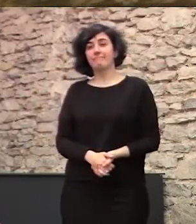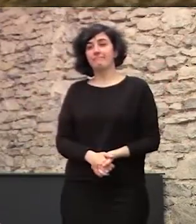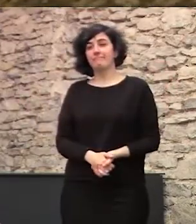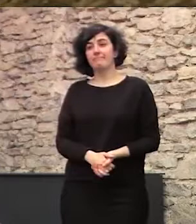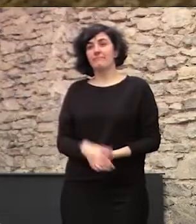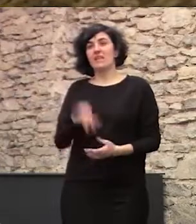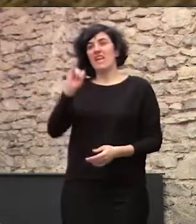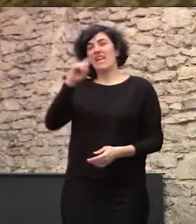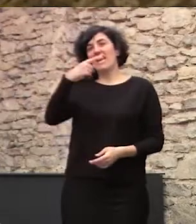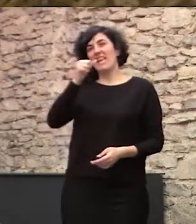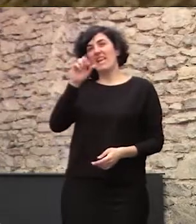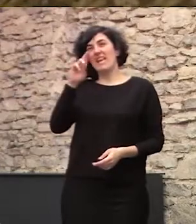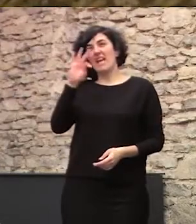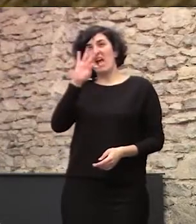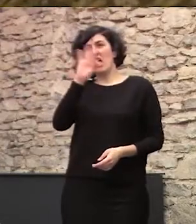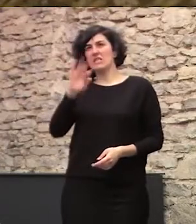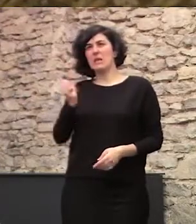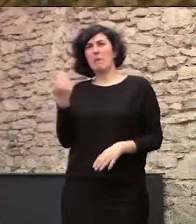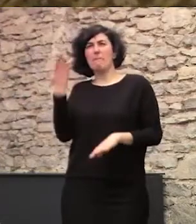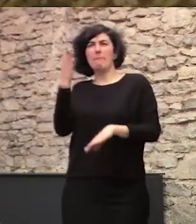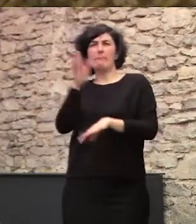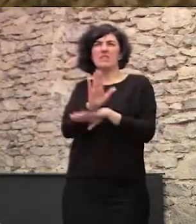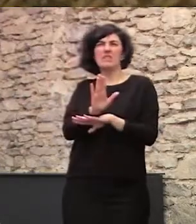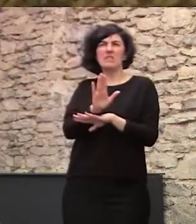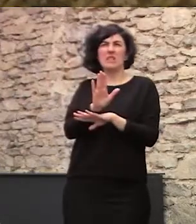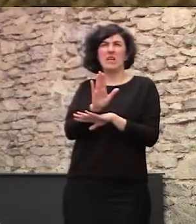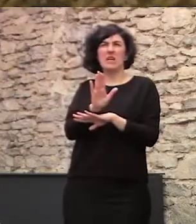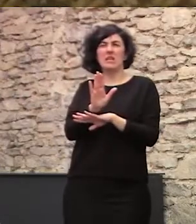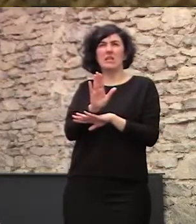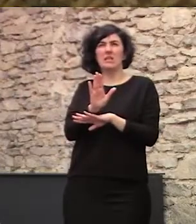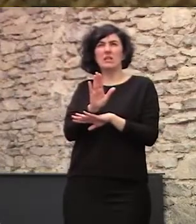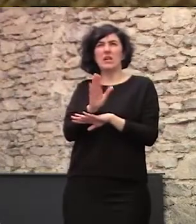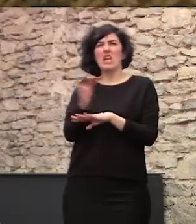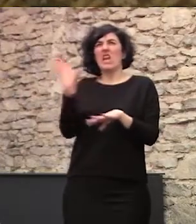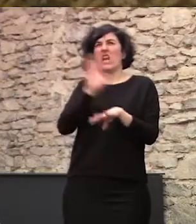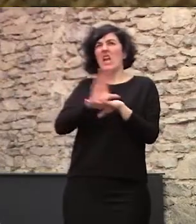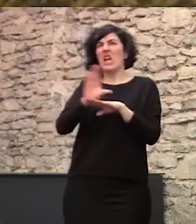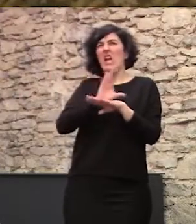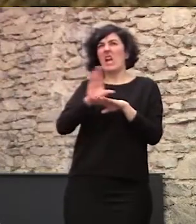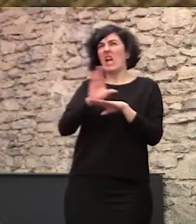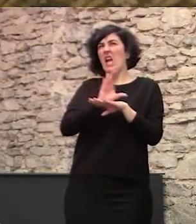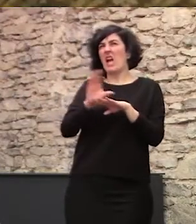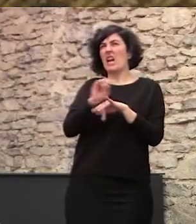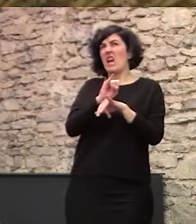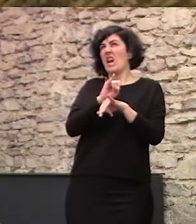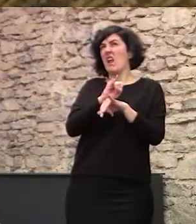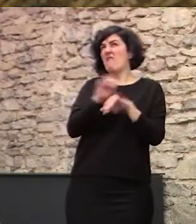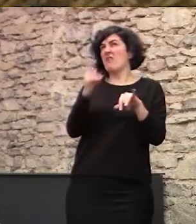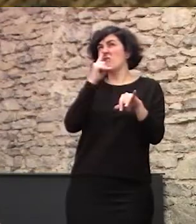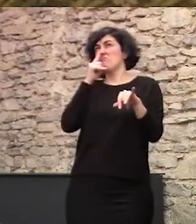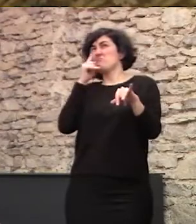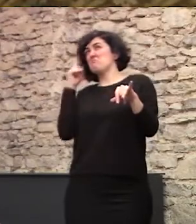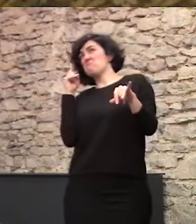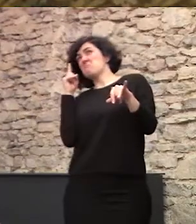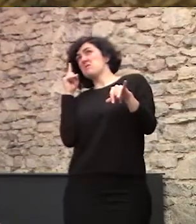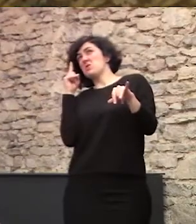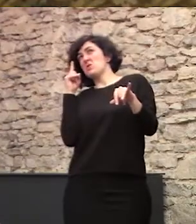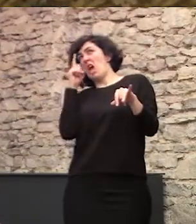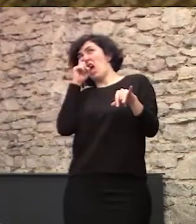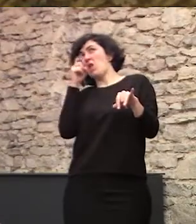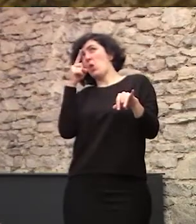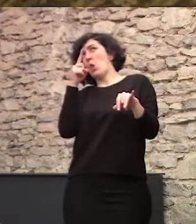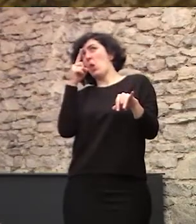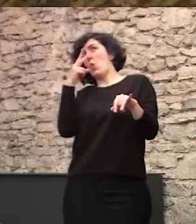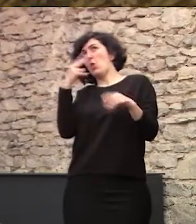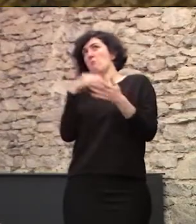bai, gartzera aurkeztu nintzen, justu karrera bukaturen aurreko urtean, eta 2011an,